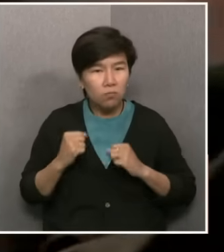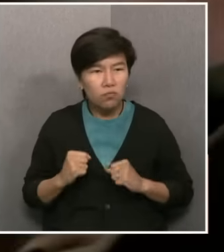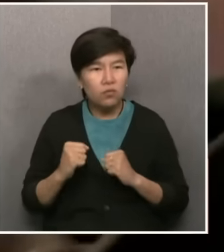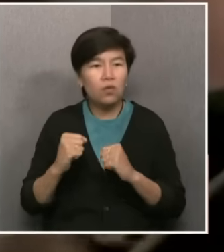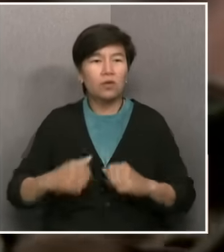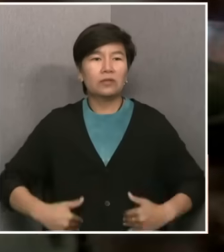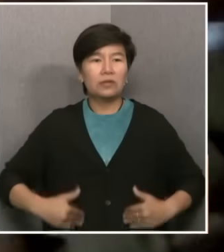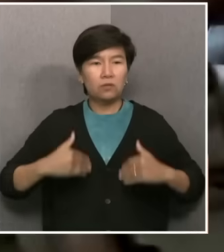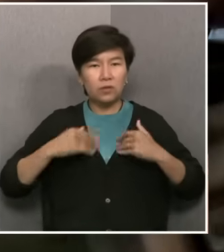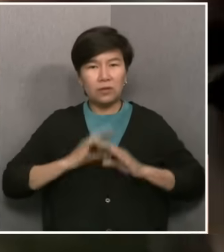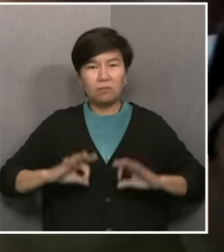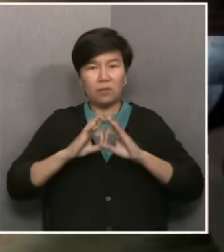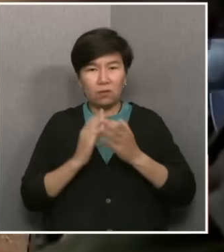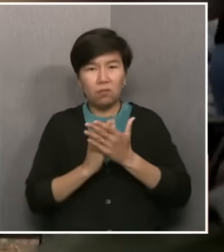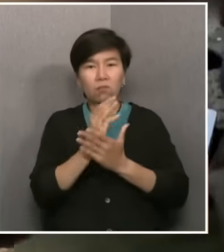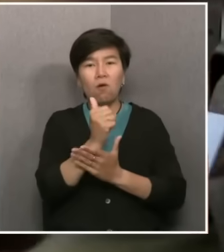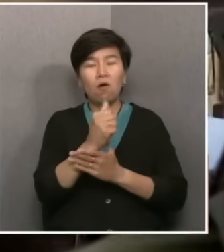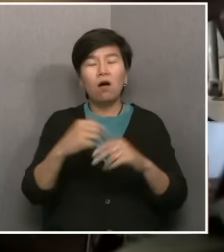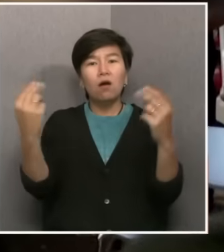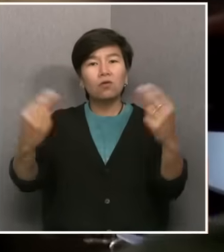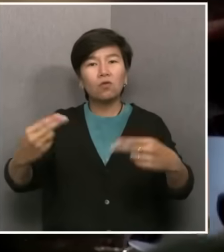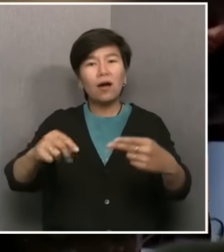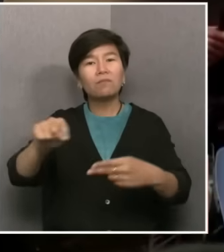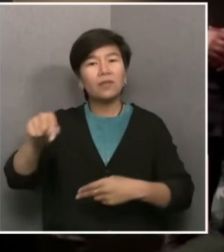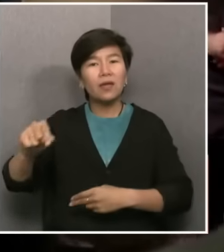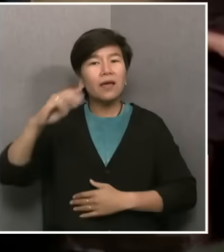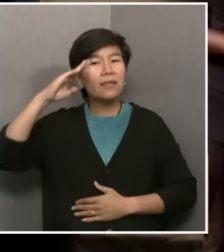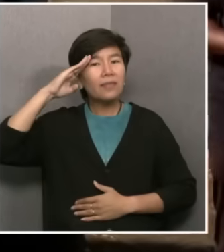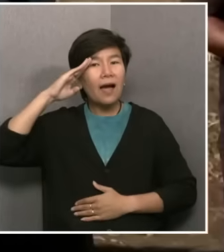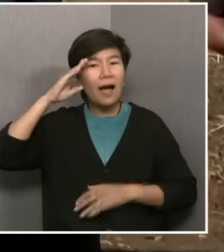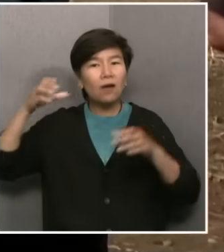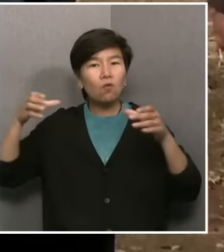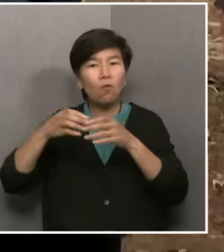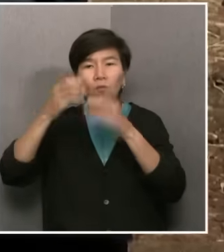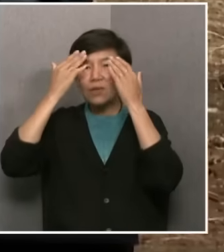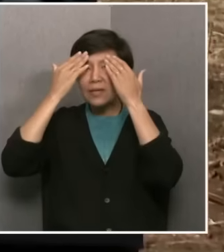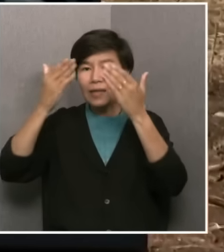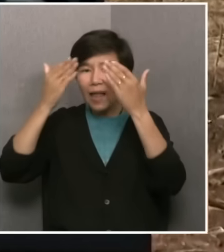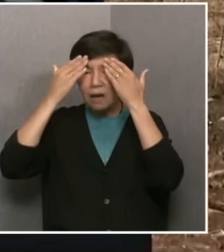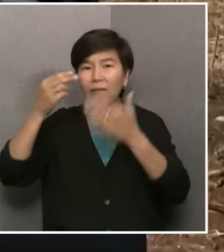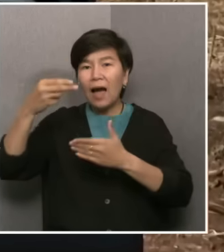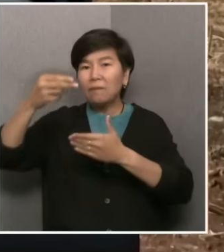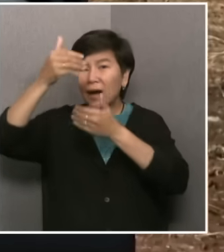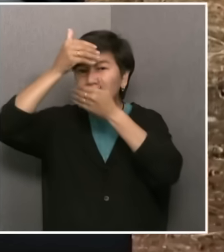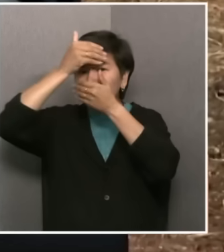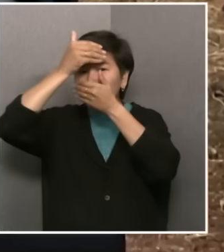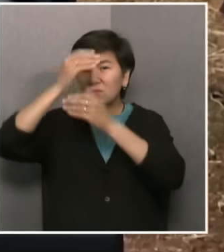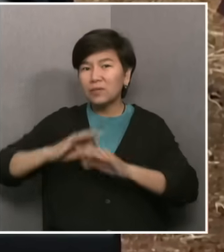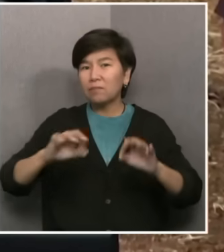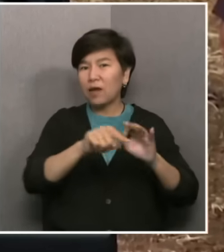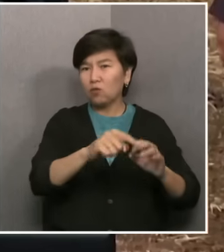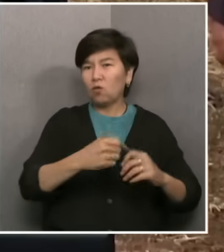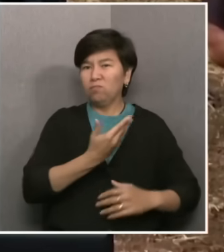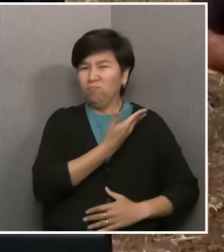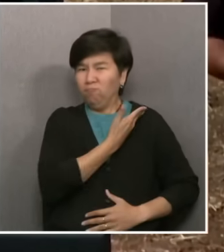ชีวิตรอดดังนั้นสงครามต่อสู้กับกลุ่มติดอาวุธฮามาสจึงมีตัวเลือกแค่จะทำหรือจะยอมตาย